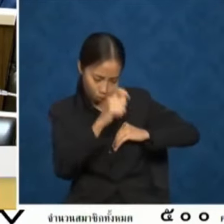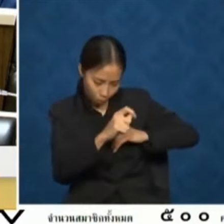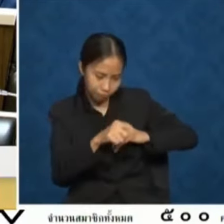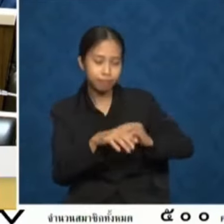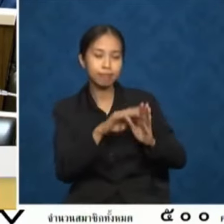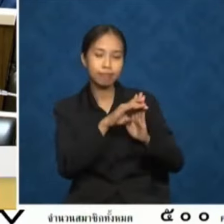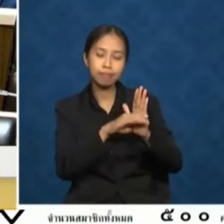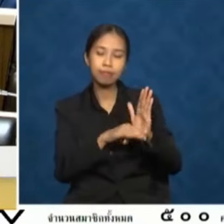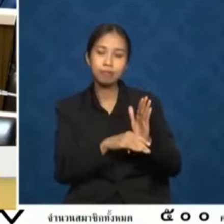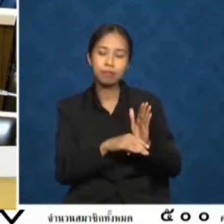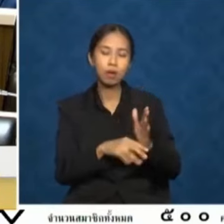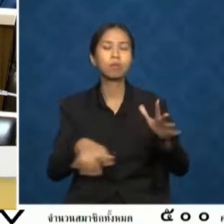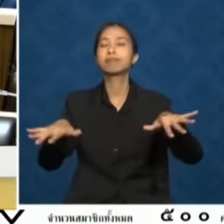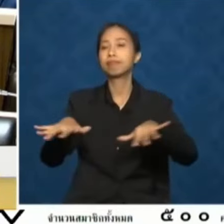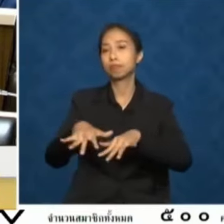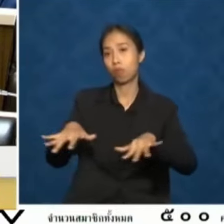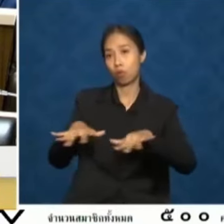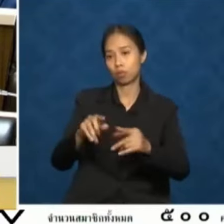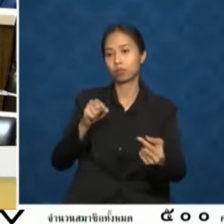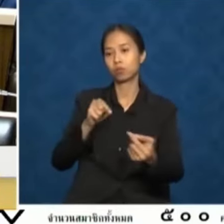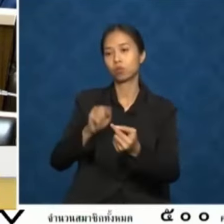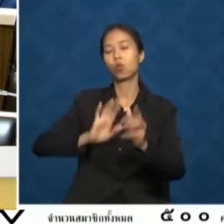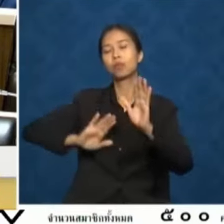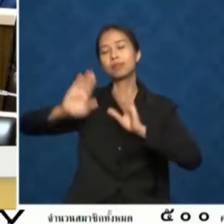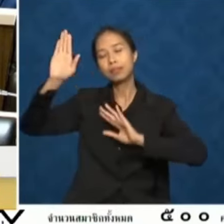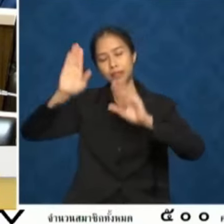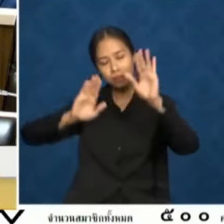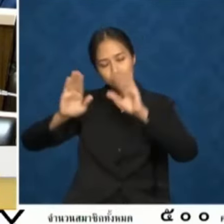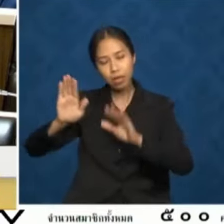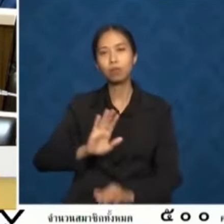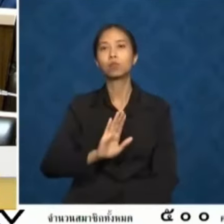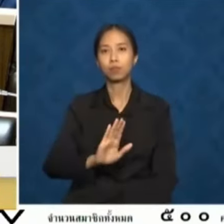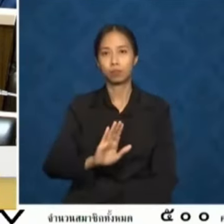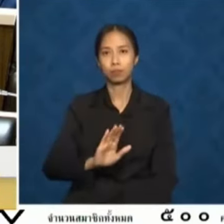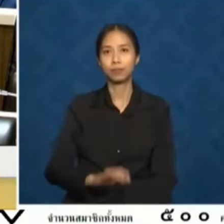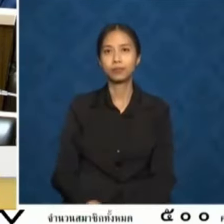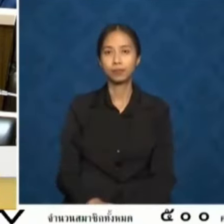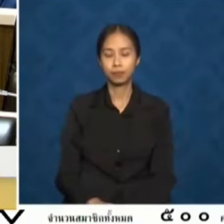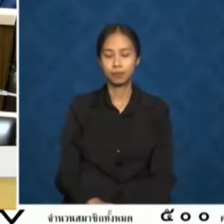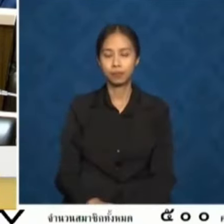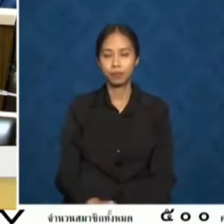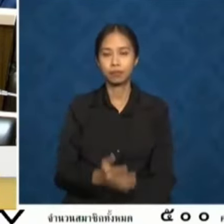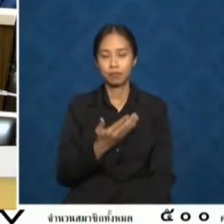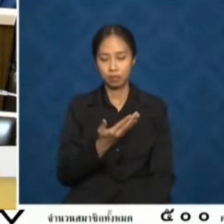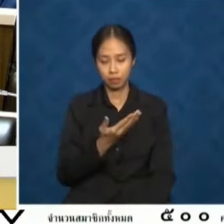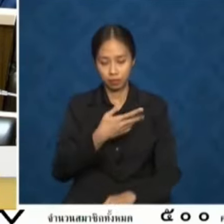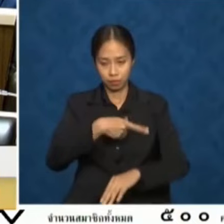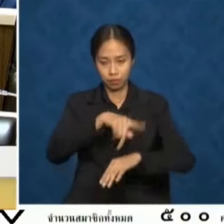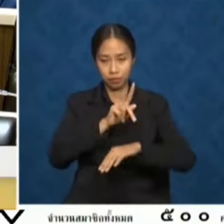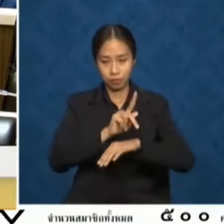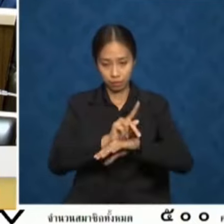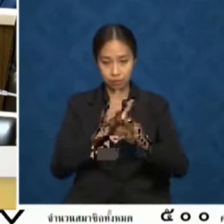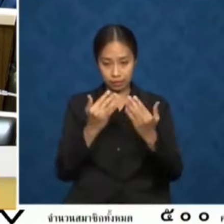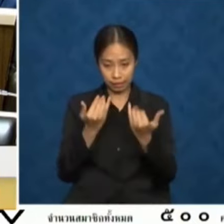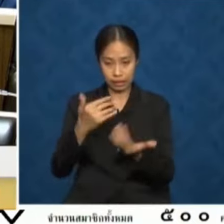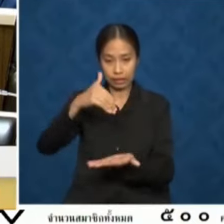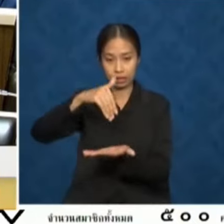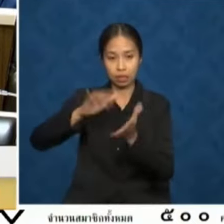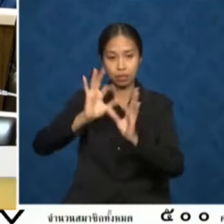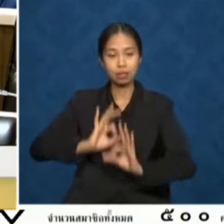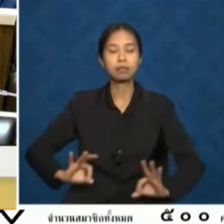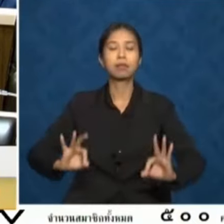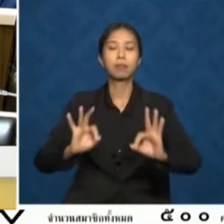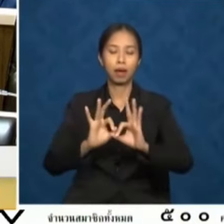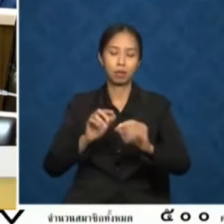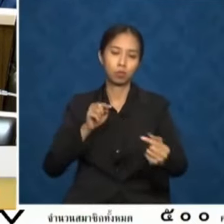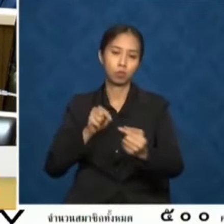ติของการปกครองในระบอบประชาธิปไตยของประเทศครับท่านประธานครับหลักการสำคัญของการปกครอง